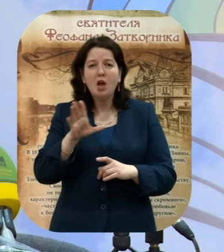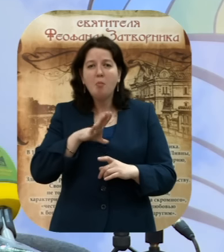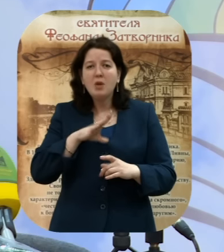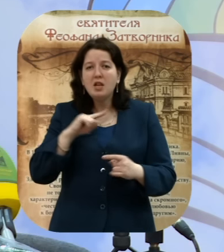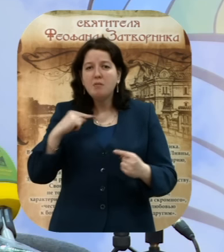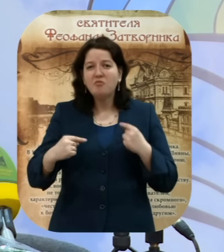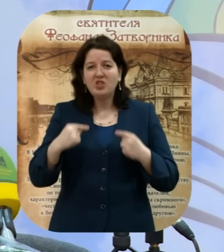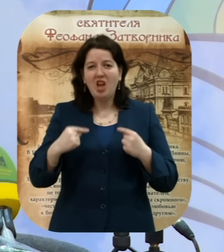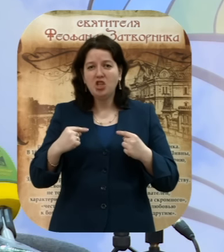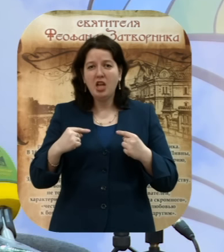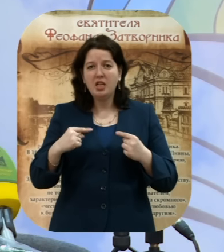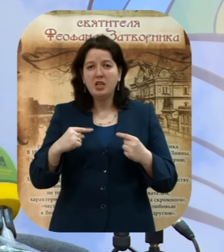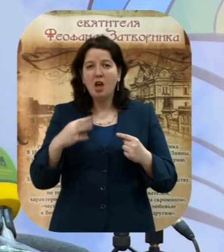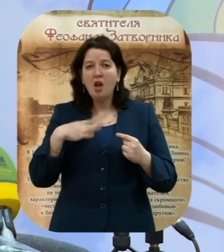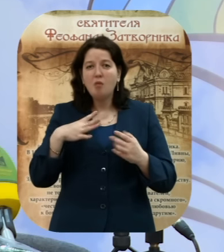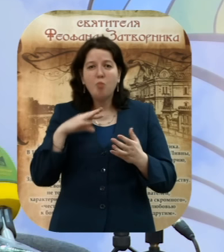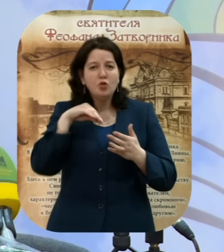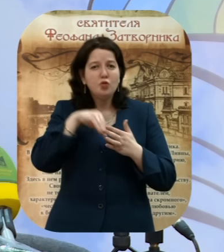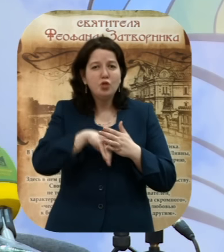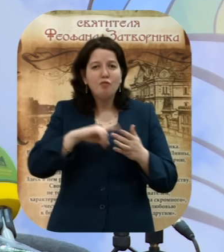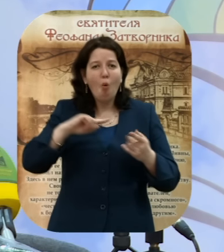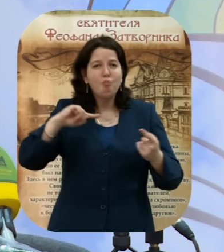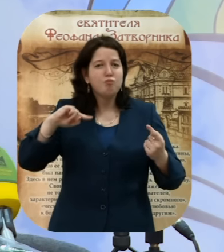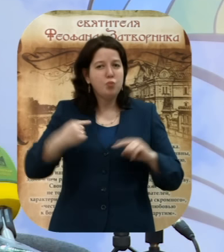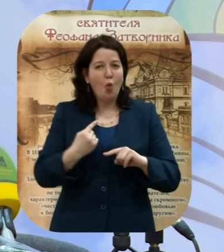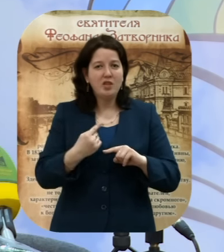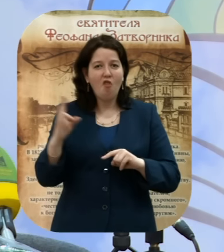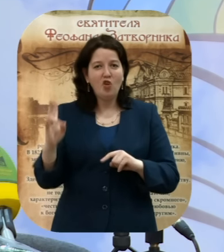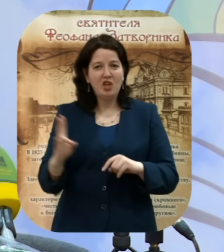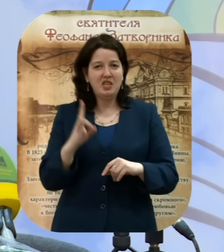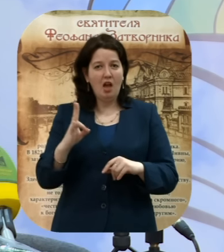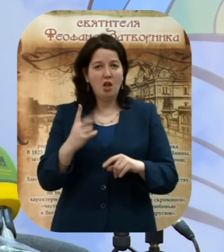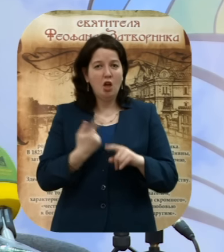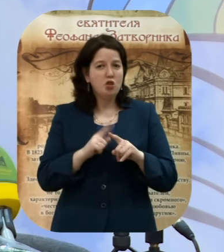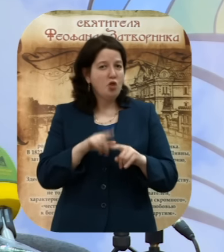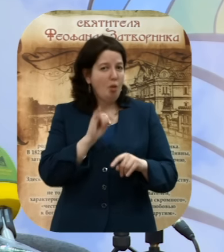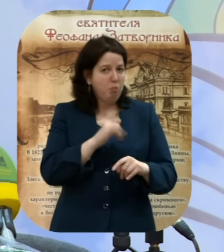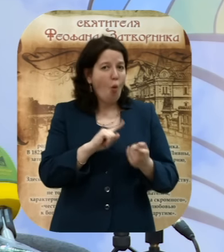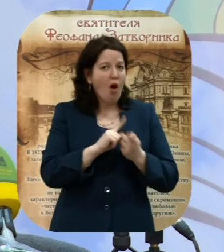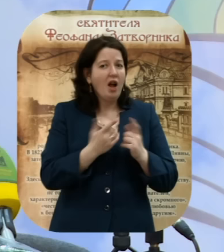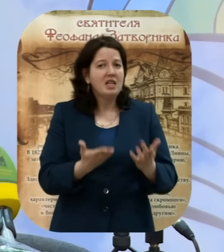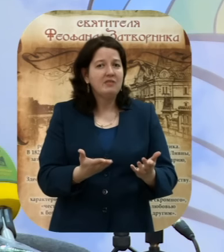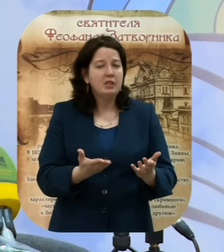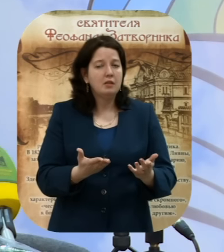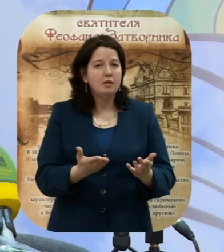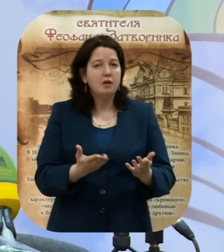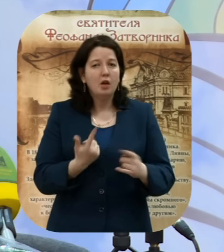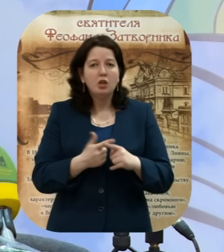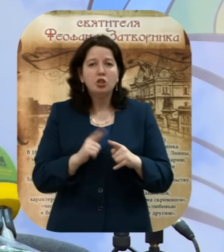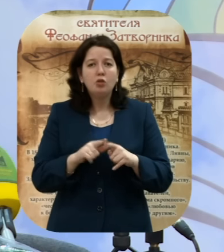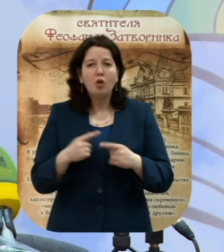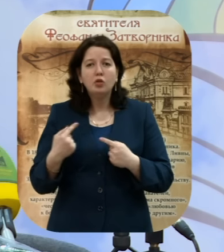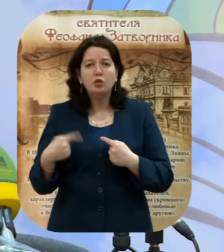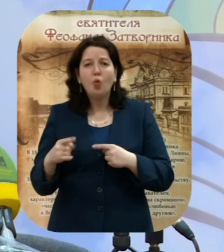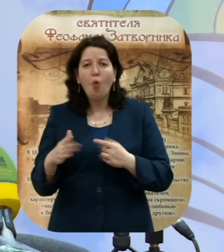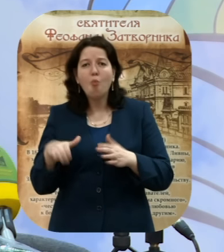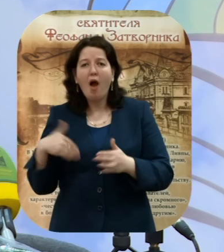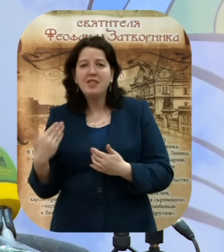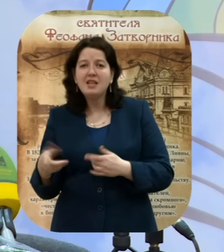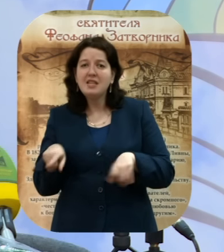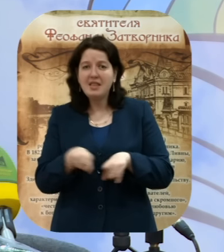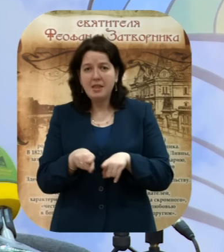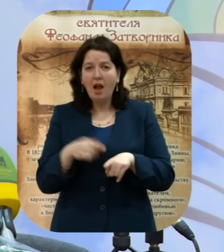возражения по существу против христианских этих вещей, что это плохо, оказывается, чтобы к другому относиться